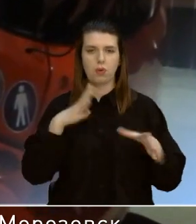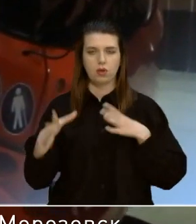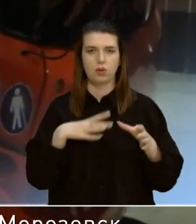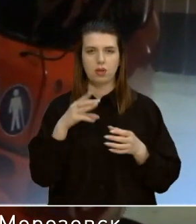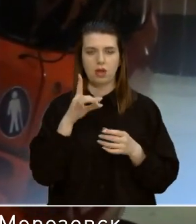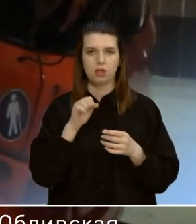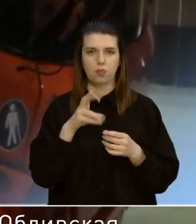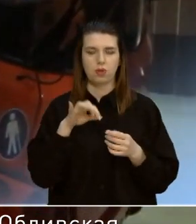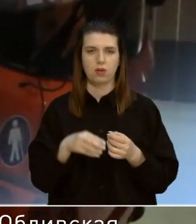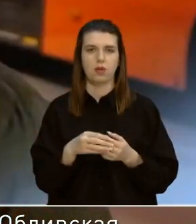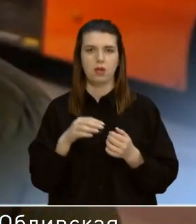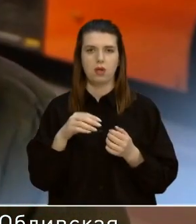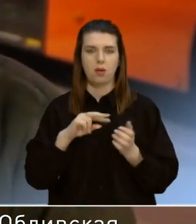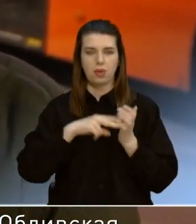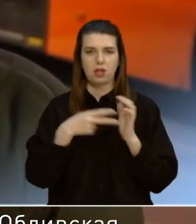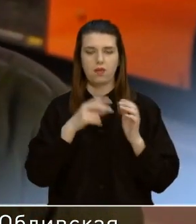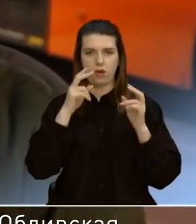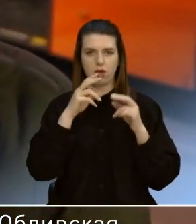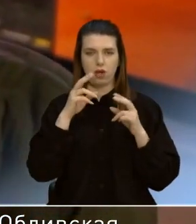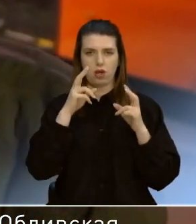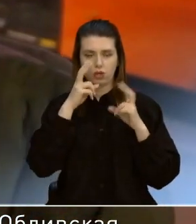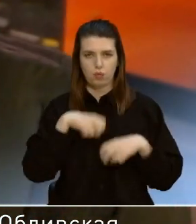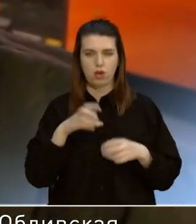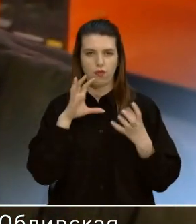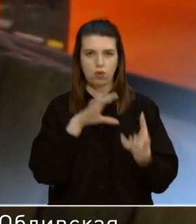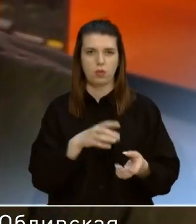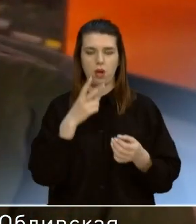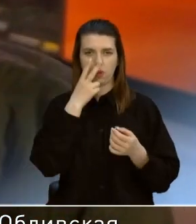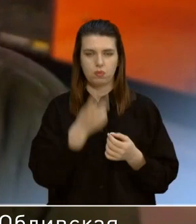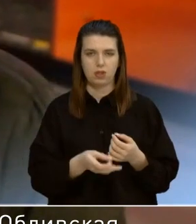подготовки транспорта. План осмотра автобуса, вокруг